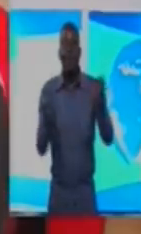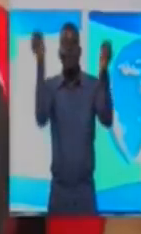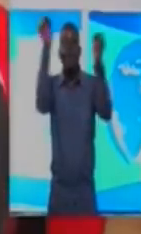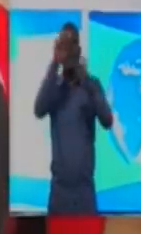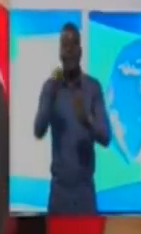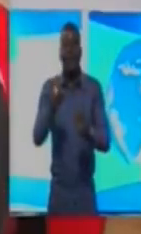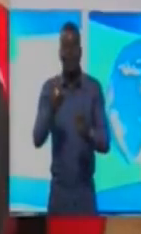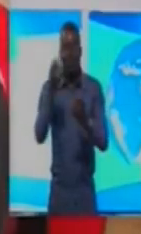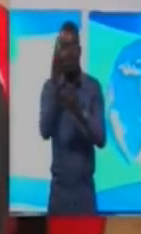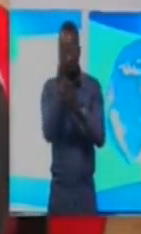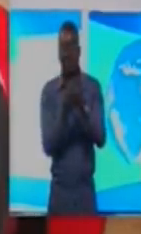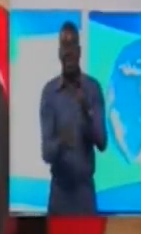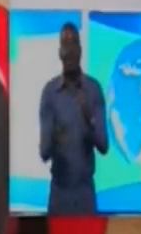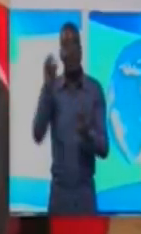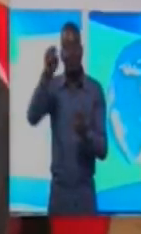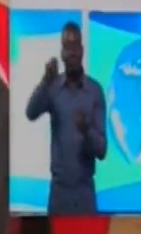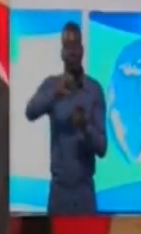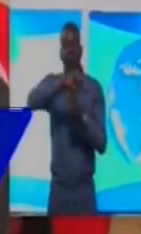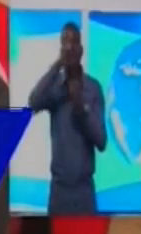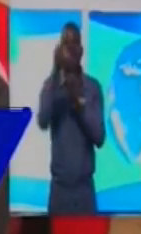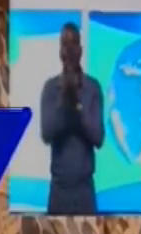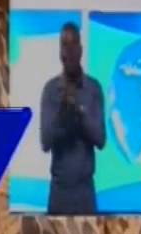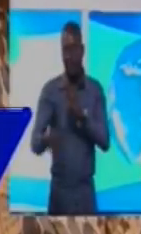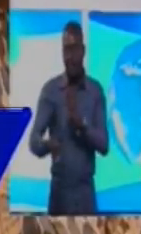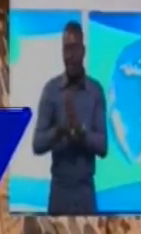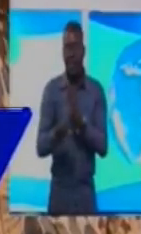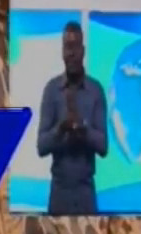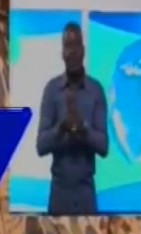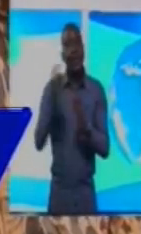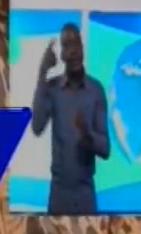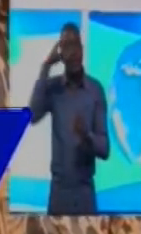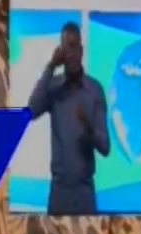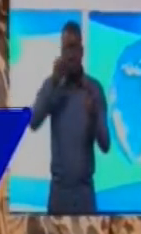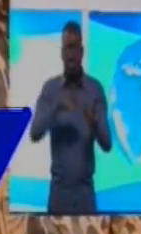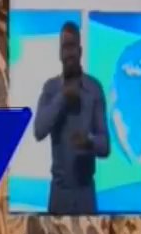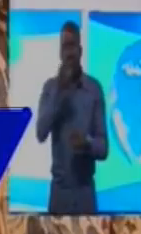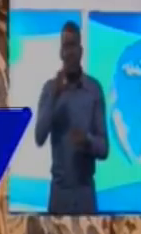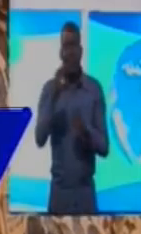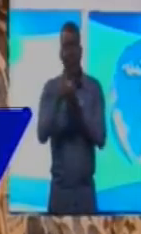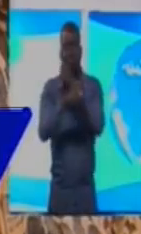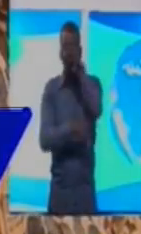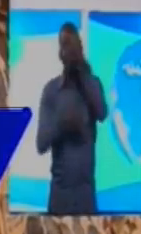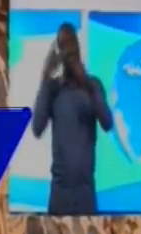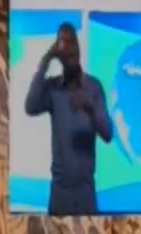désagrégées marque parfois des disparités socio-économiques, défavorisant ainsi des groupes vulnérables, d'où